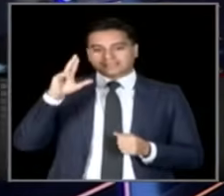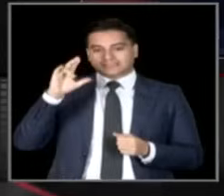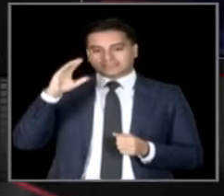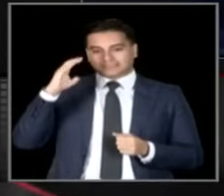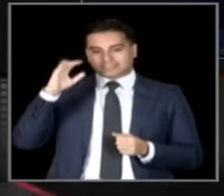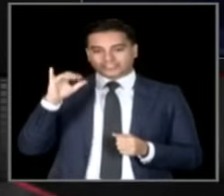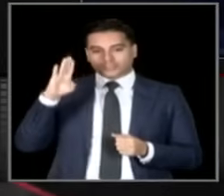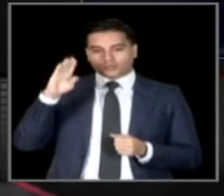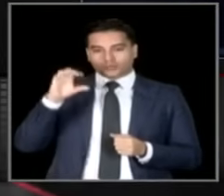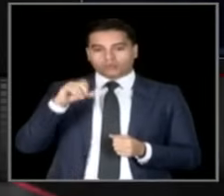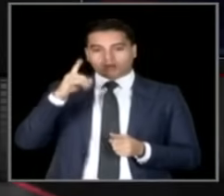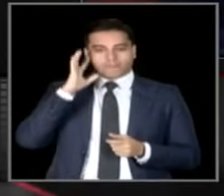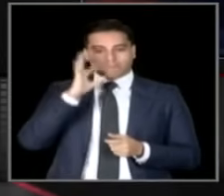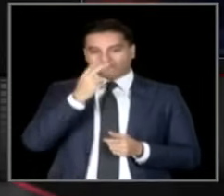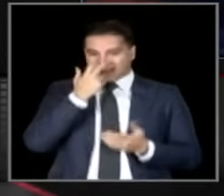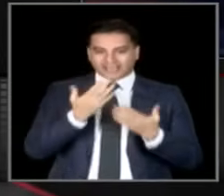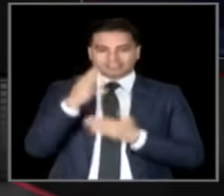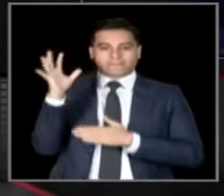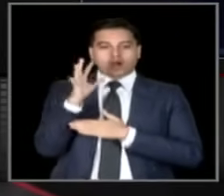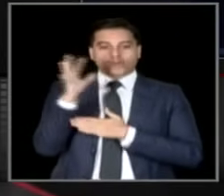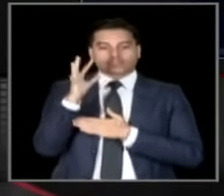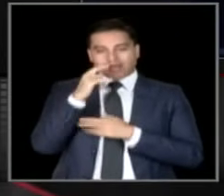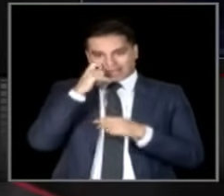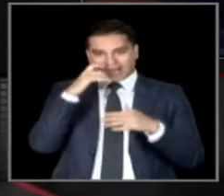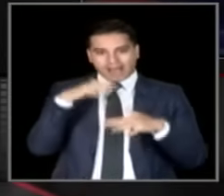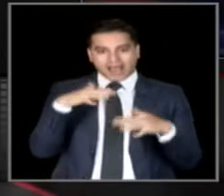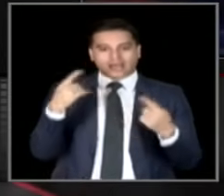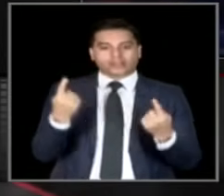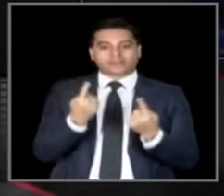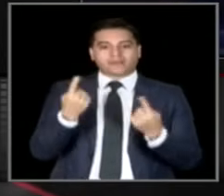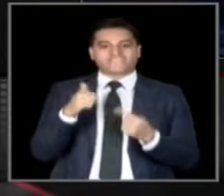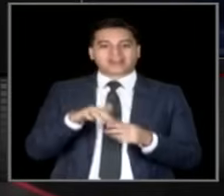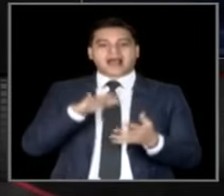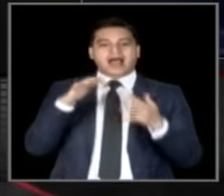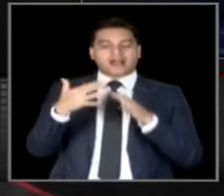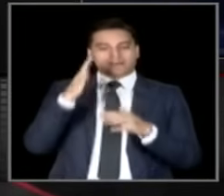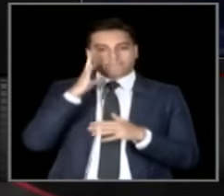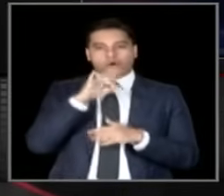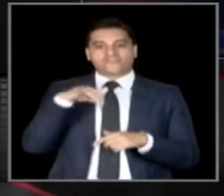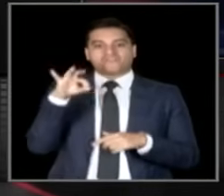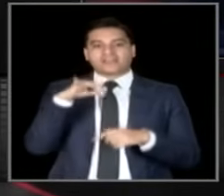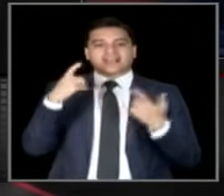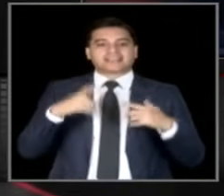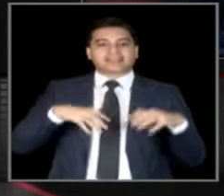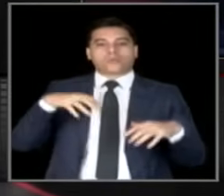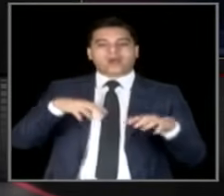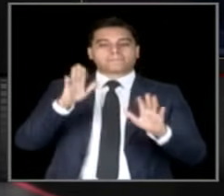تشيكو هي من أقدم الأشجار الحية في العالم، ففي أي دولة اسكندنافية